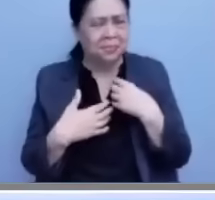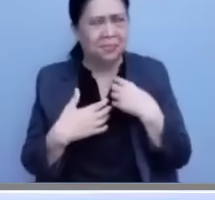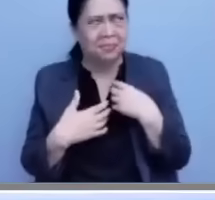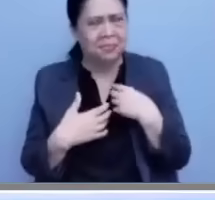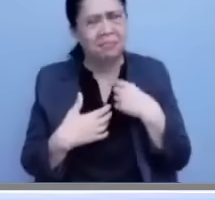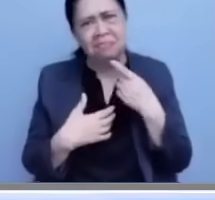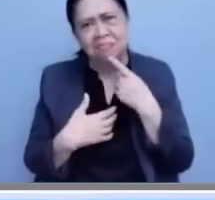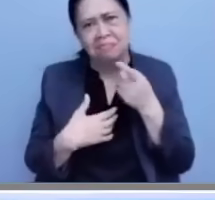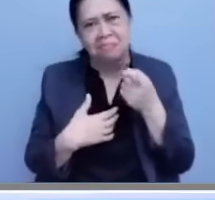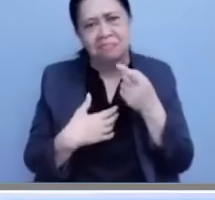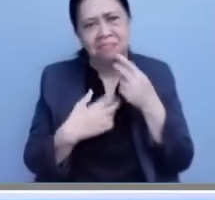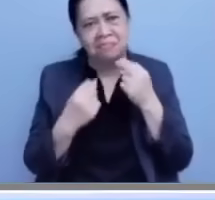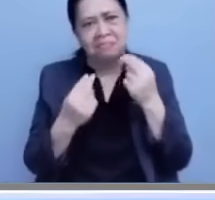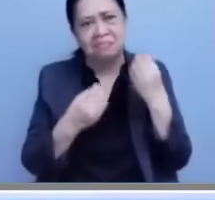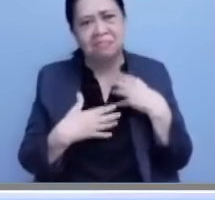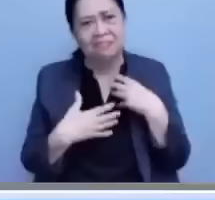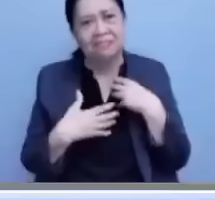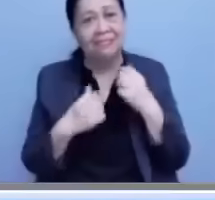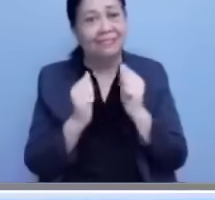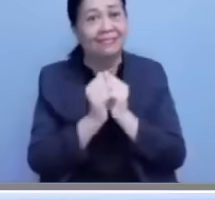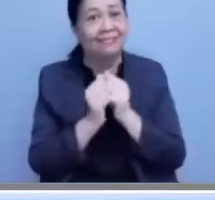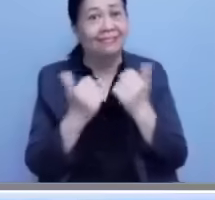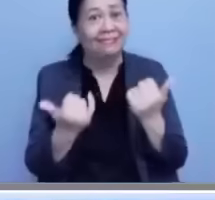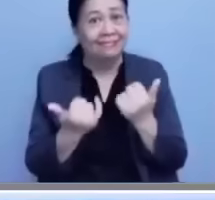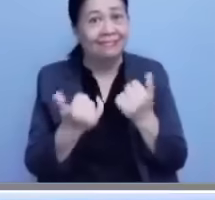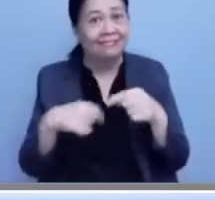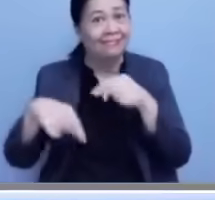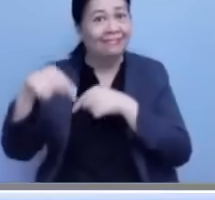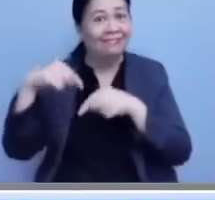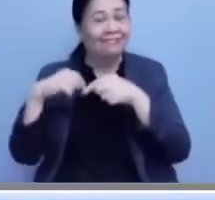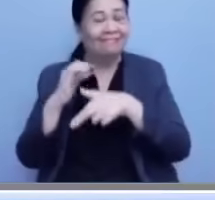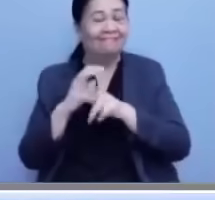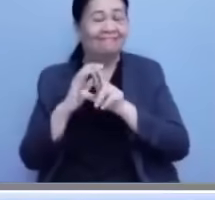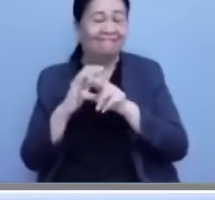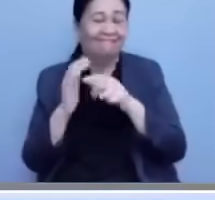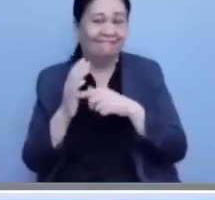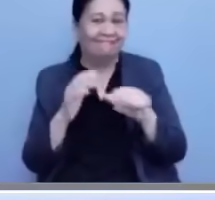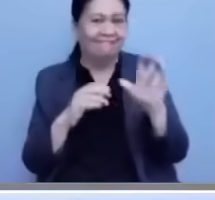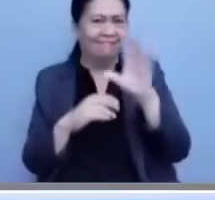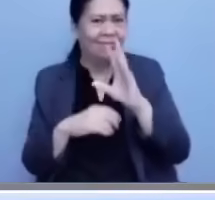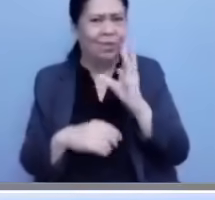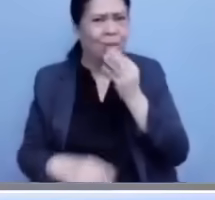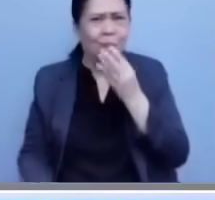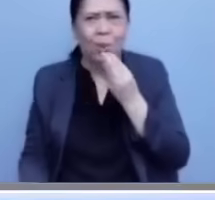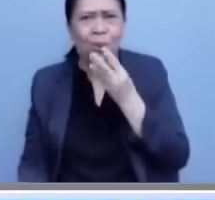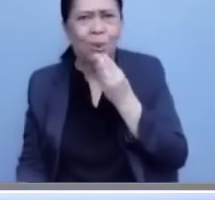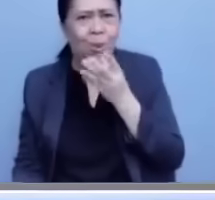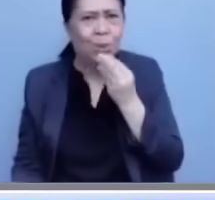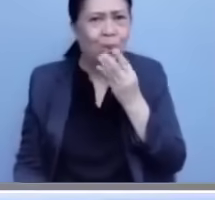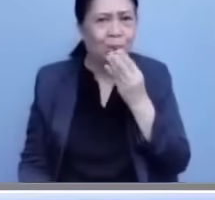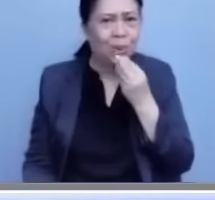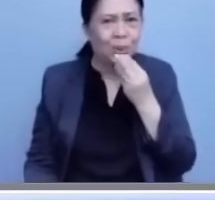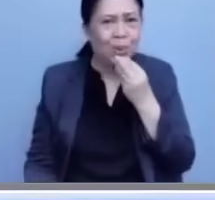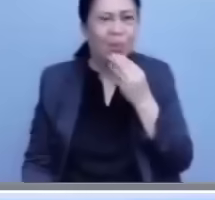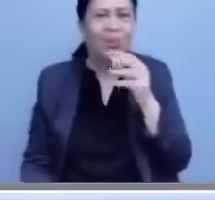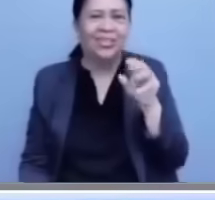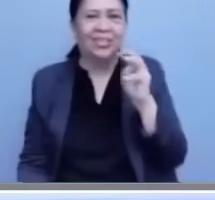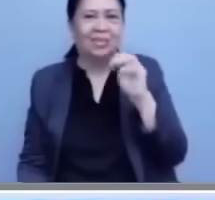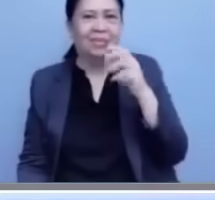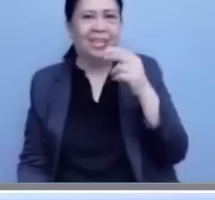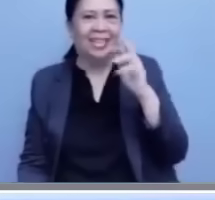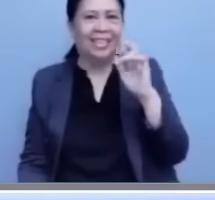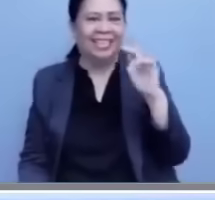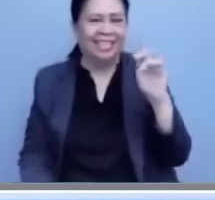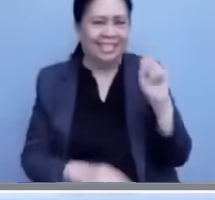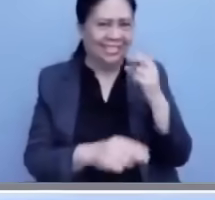balita ko. May makakasama tayong balikan niyan ngayong umaga. Uy, yes. Sino yan? Walang iba kundi si Michael Ricketts, Kapuso